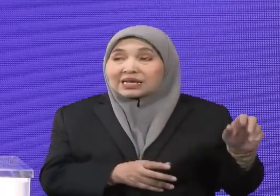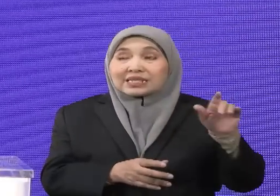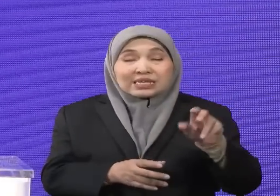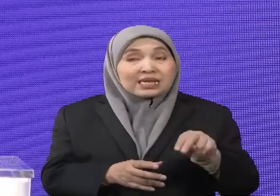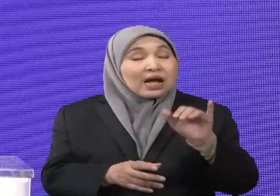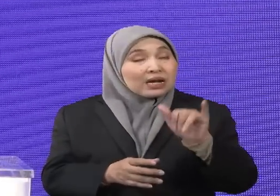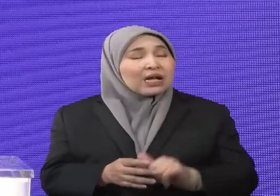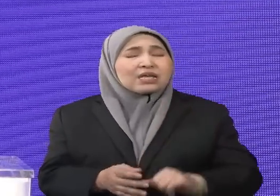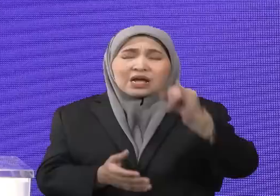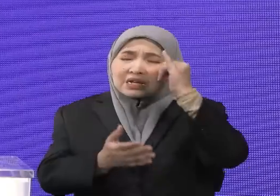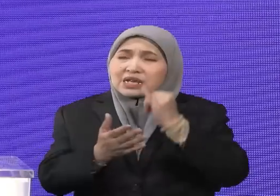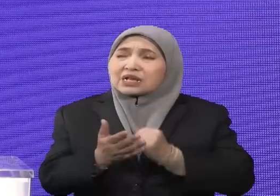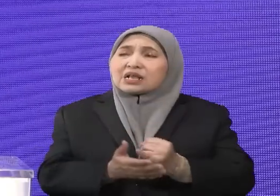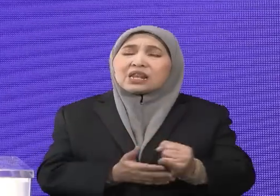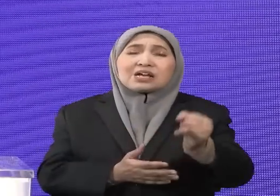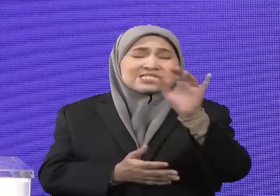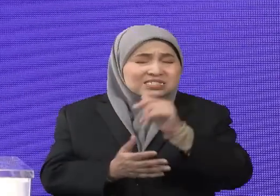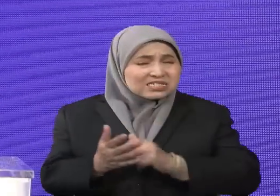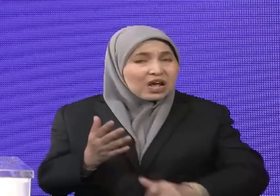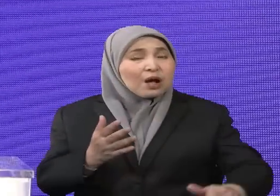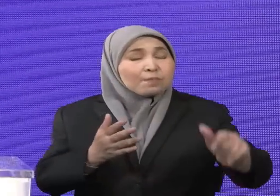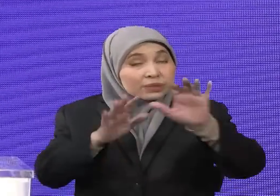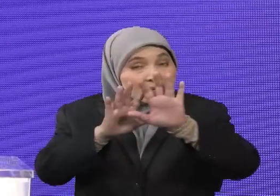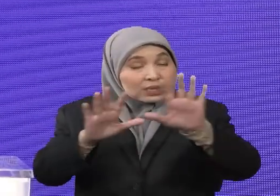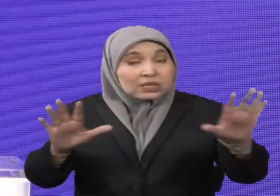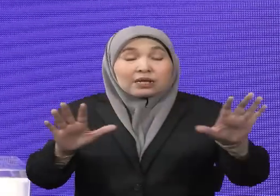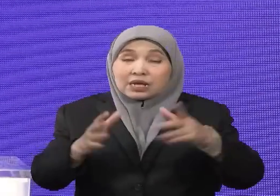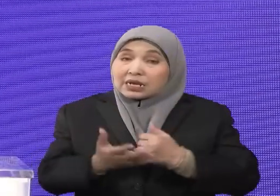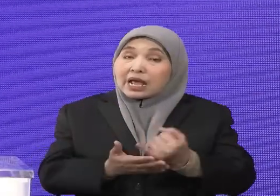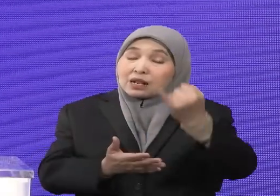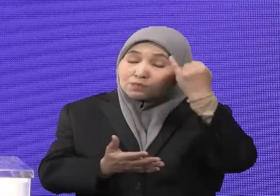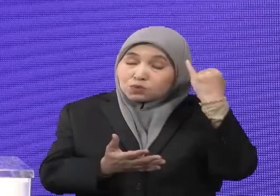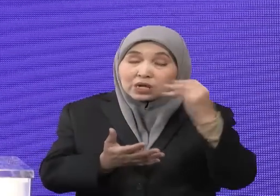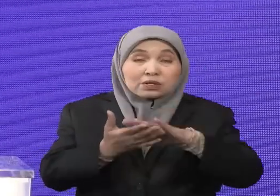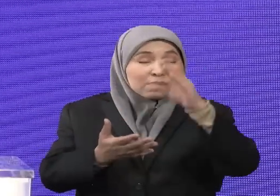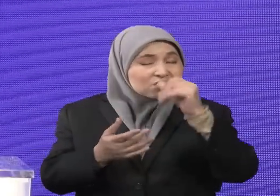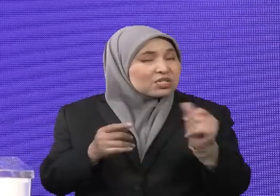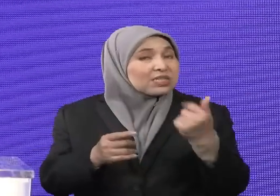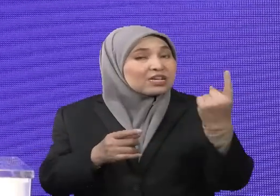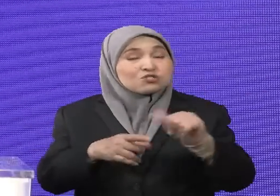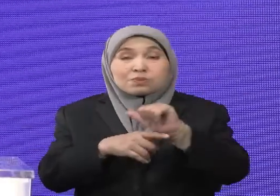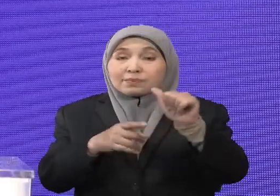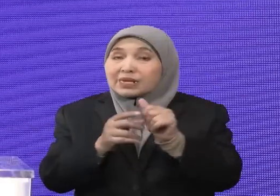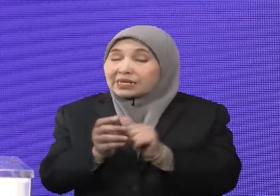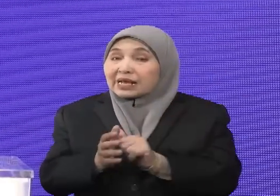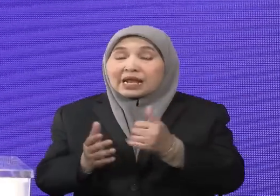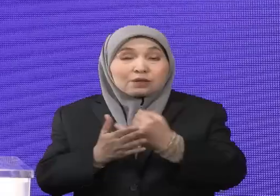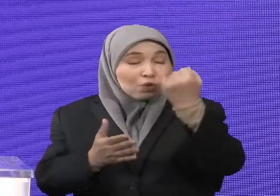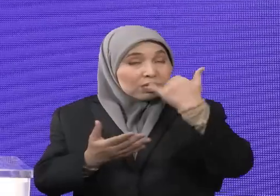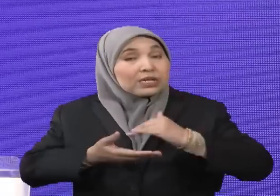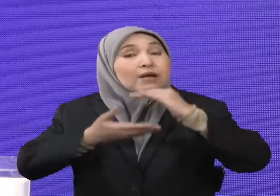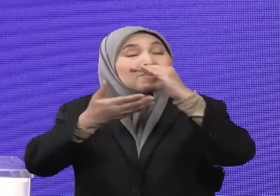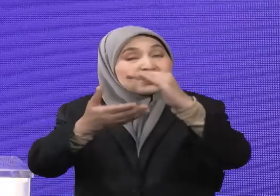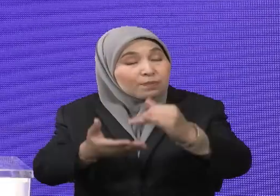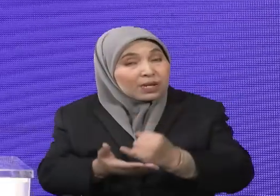golongan yang ikhlas yang yang teluh di dalam ilmu yang dipelajari yang sentiasa beramal dengan ilmu tersebut dan menyampaikan